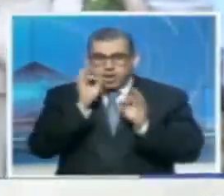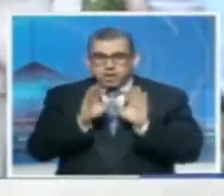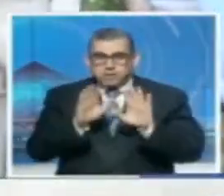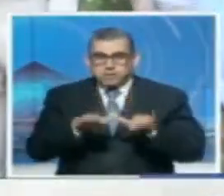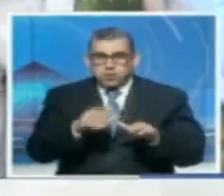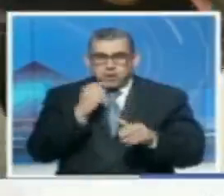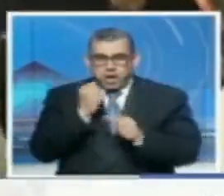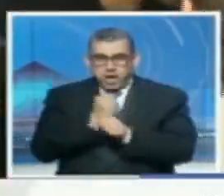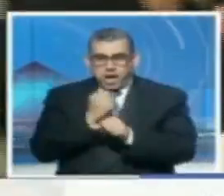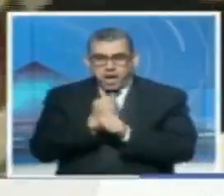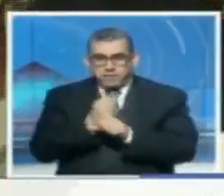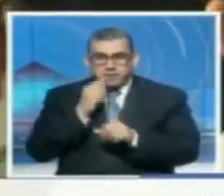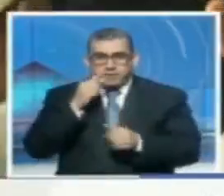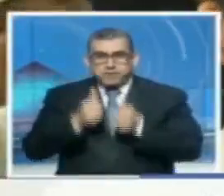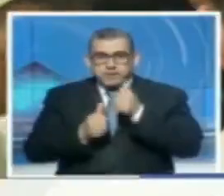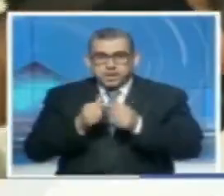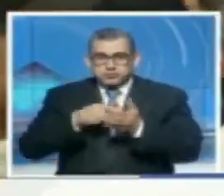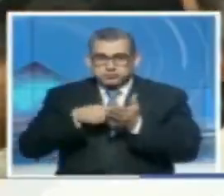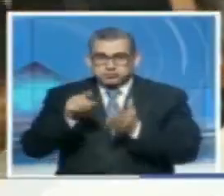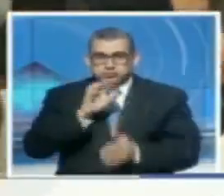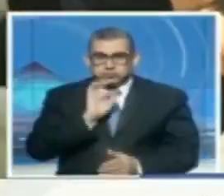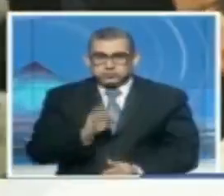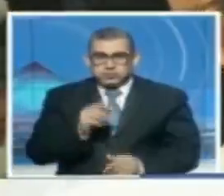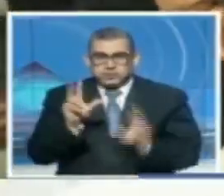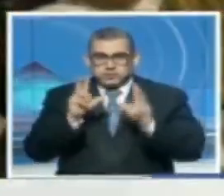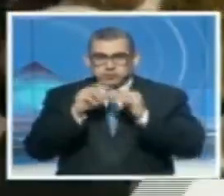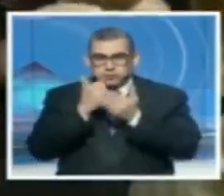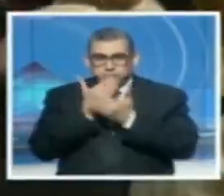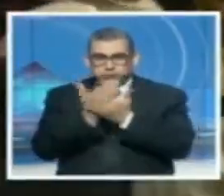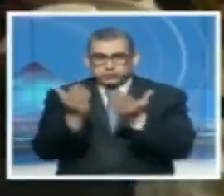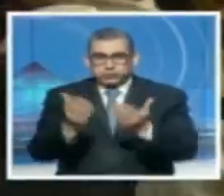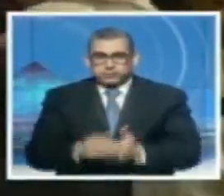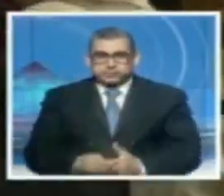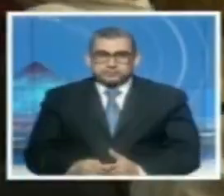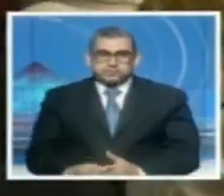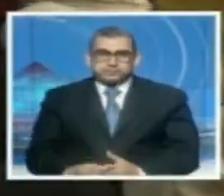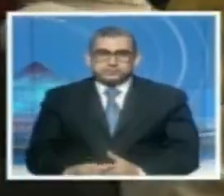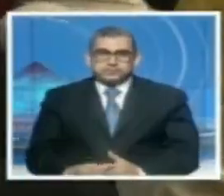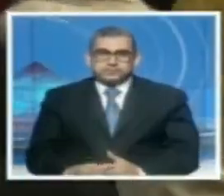لسير العملية الامتحانية. محمد محروس، التلفزيون المصري.